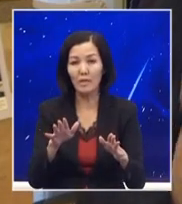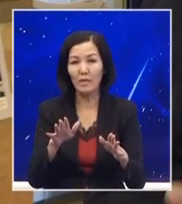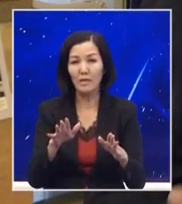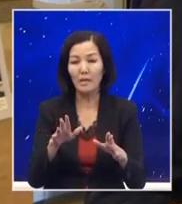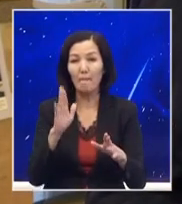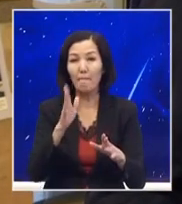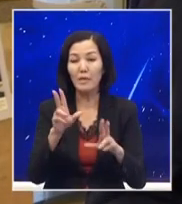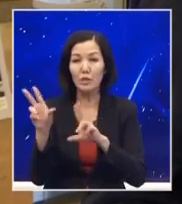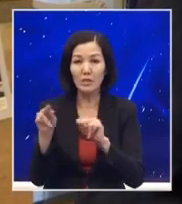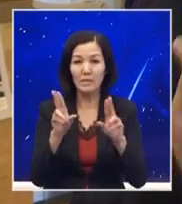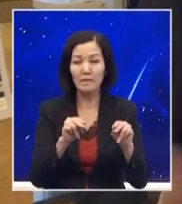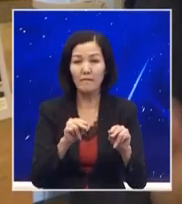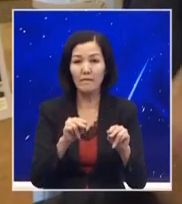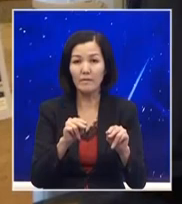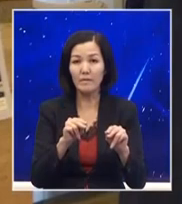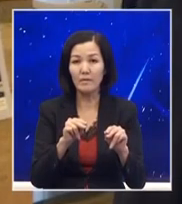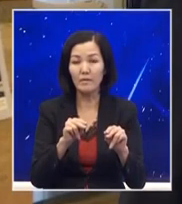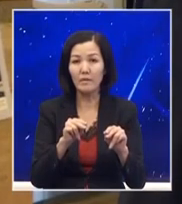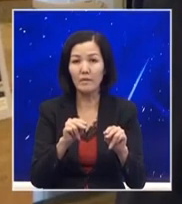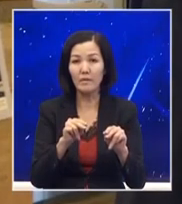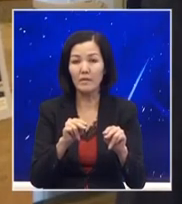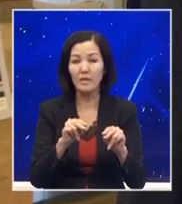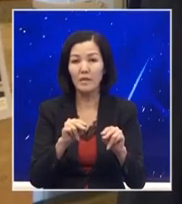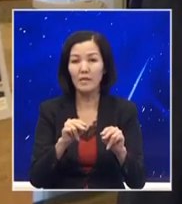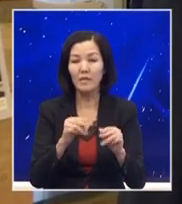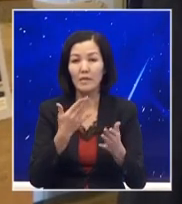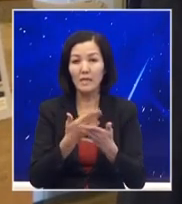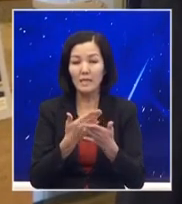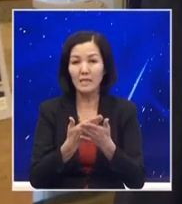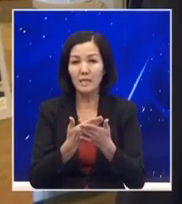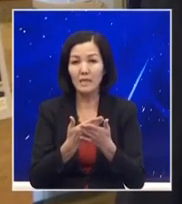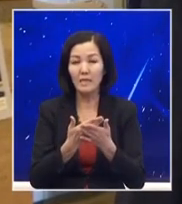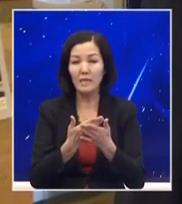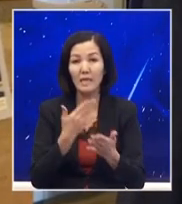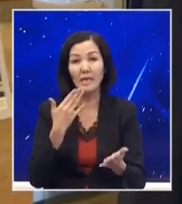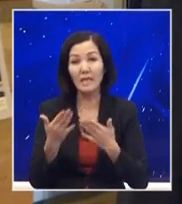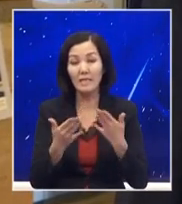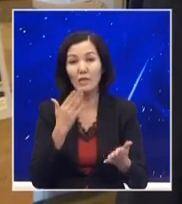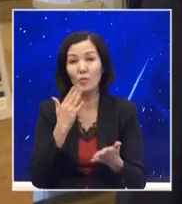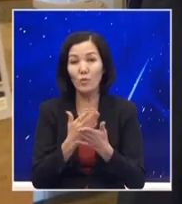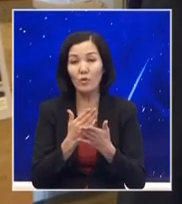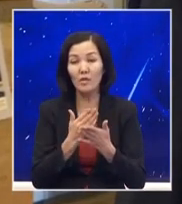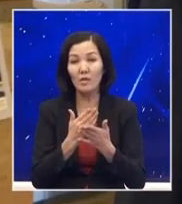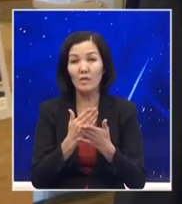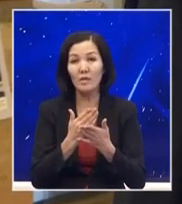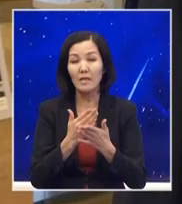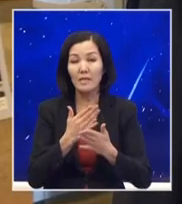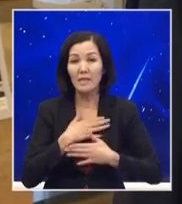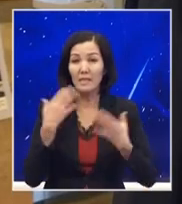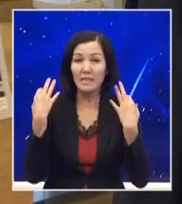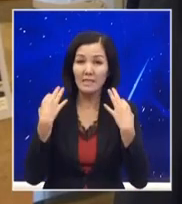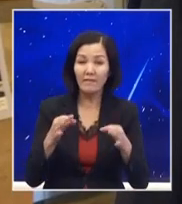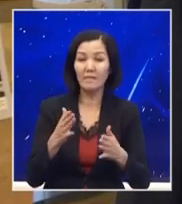быть счастливым, если он зависимый. Вот это самая большая радость, это что наша независимость, это наше